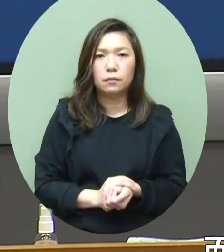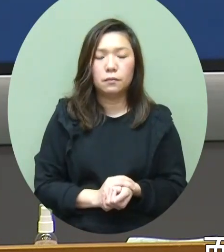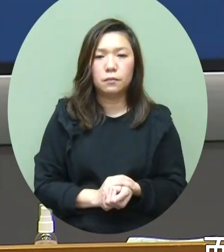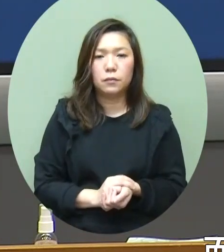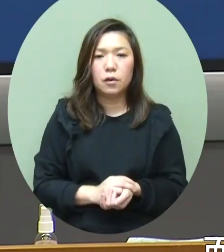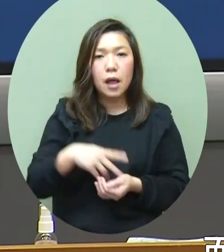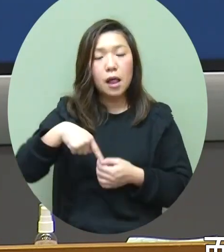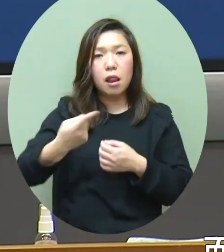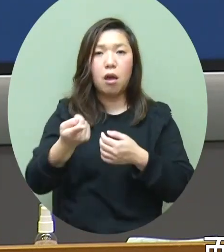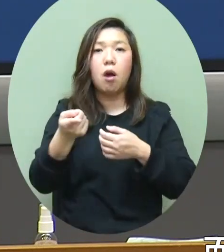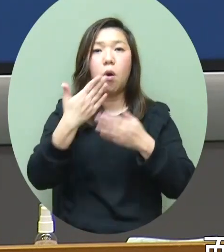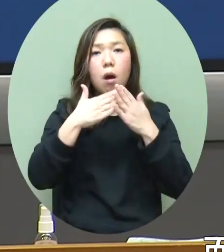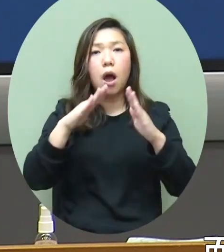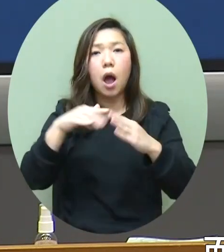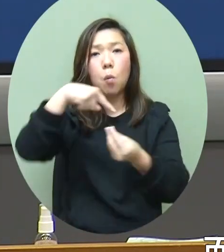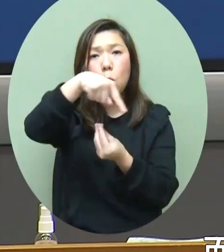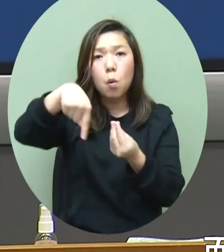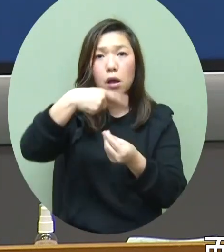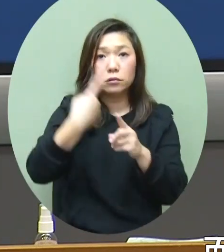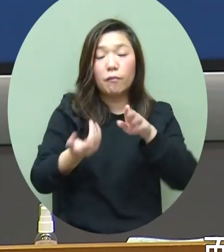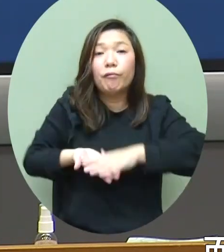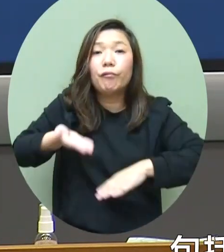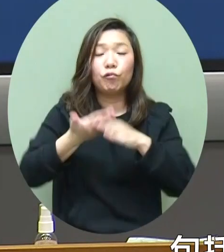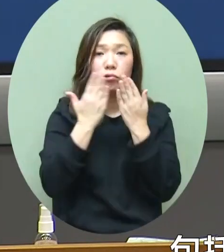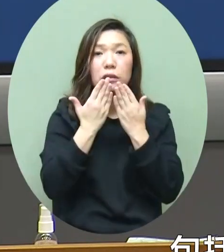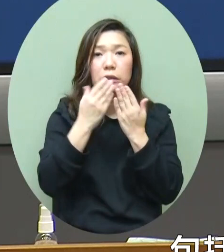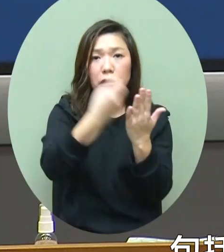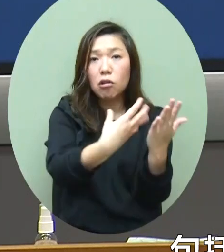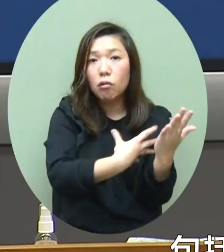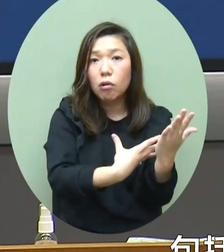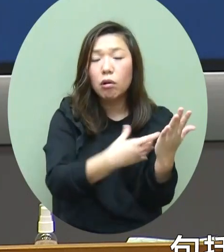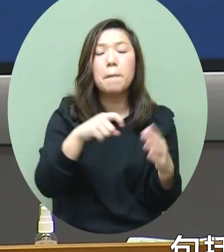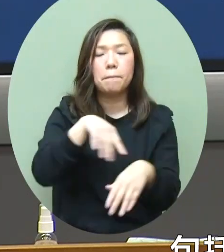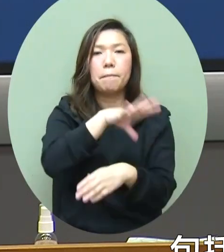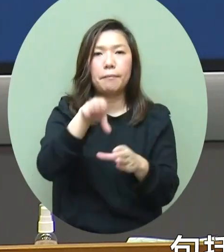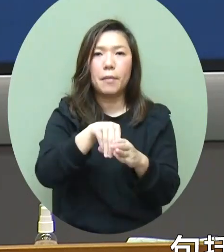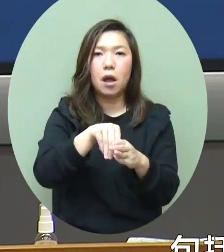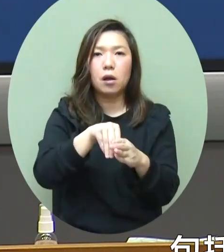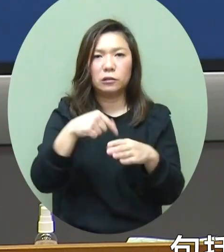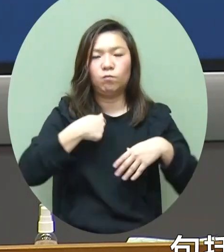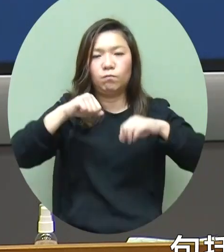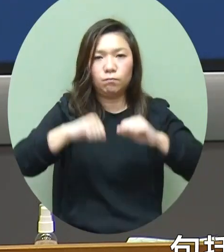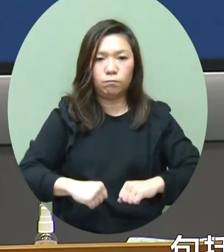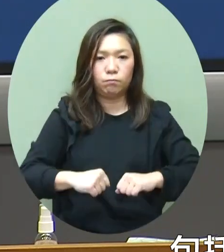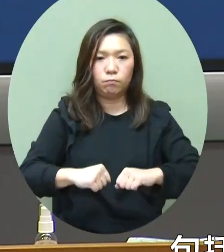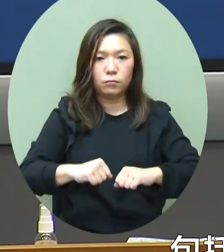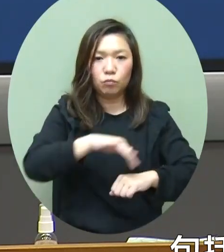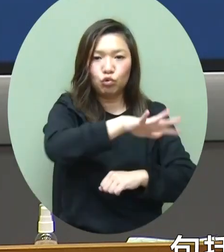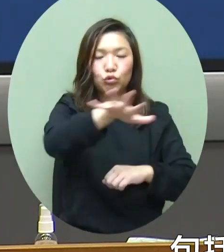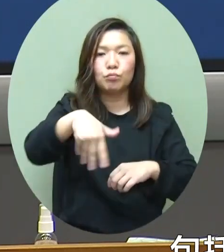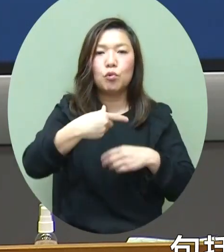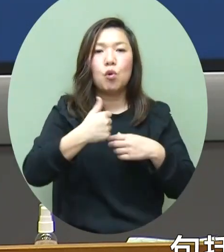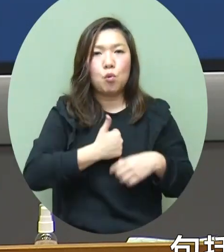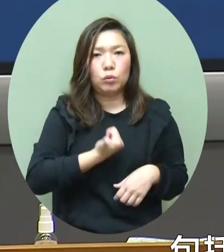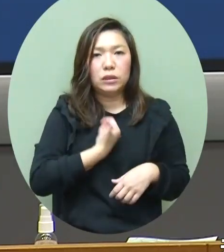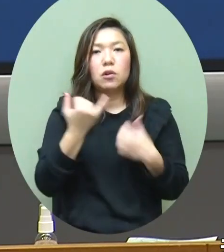喺学校嘅环境里边可以复课嘅条件咧，就当然包括啦，我哋会坚持每一位教职员